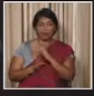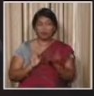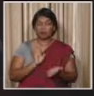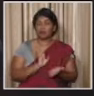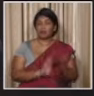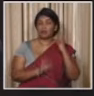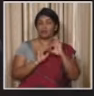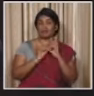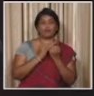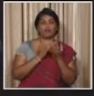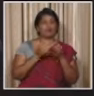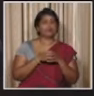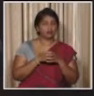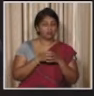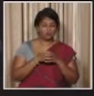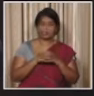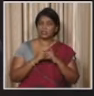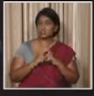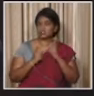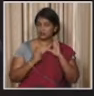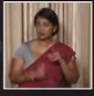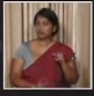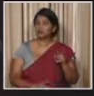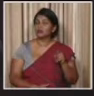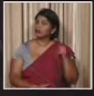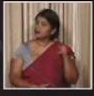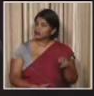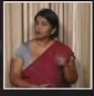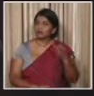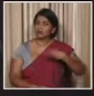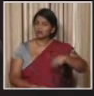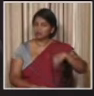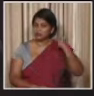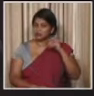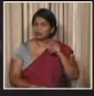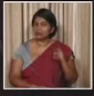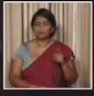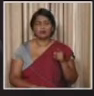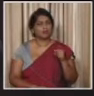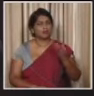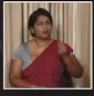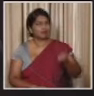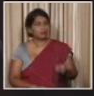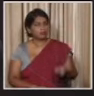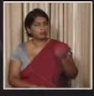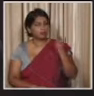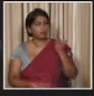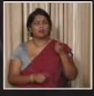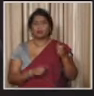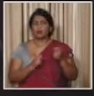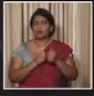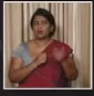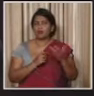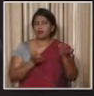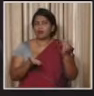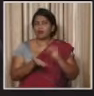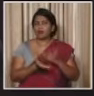එක පවුල් ඒකකයක් ජීවත් වෙන්න. එතකොට මේ වැඩිවීමෙන් මේ වැඩිවීම පියවන් පියවෙන්නේ